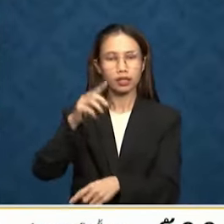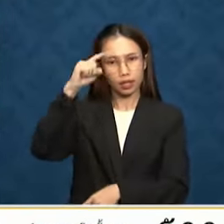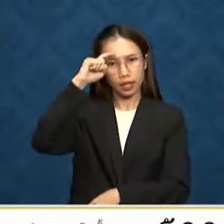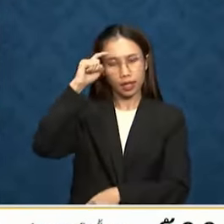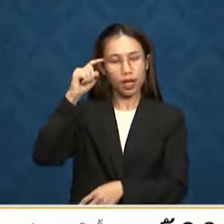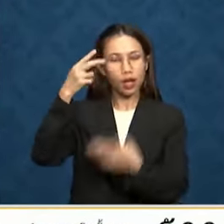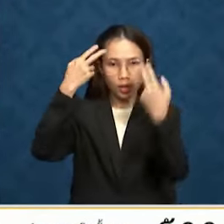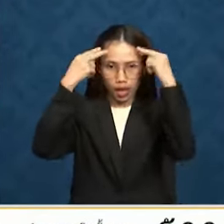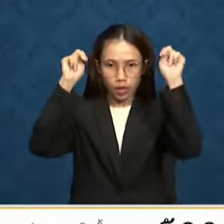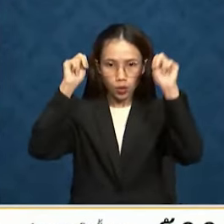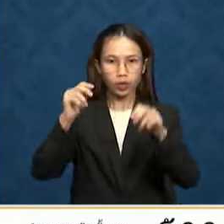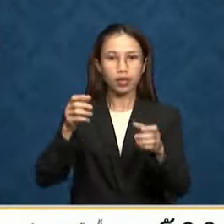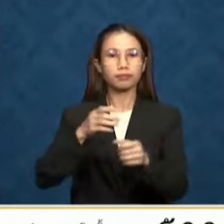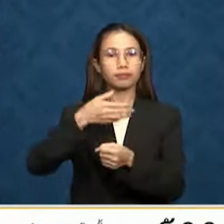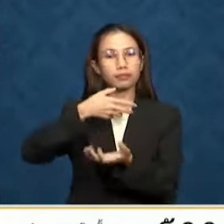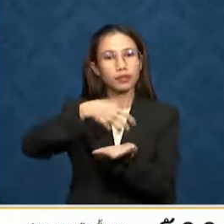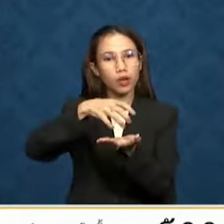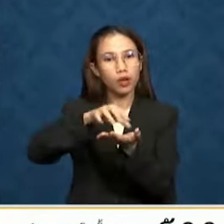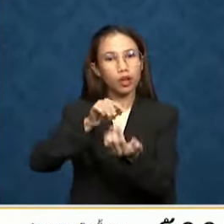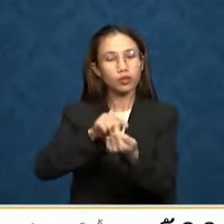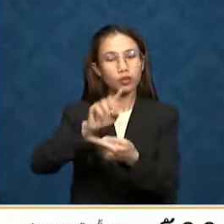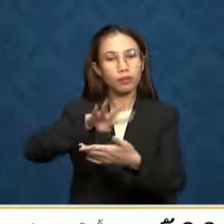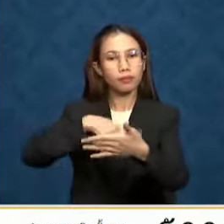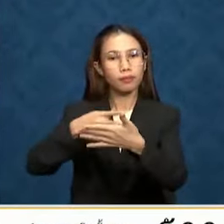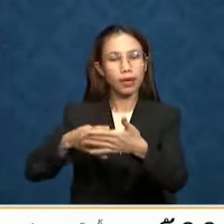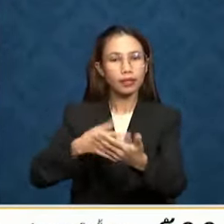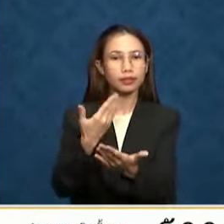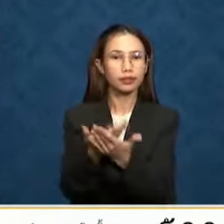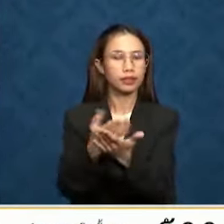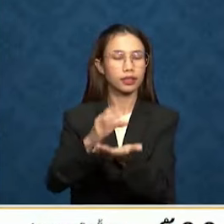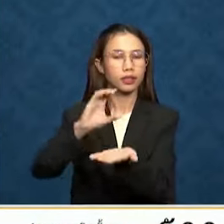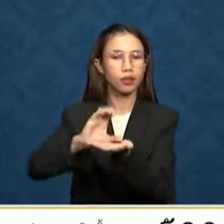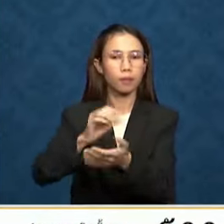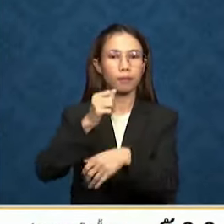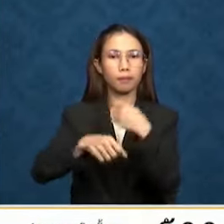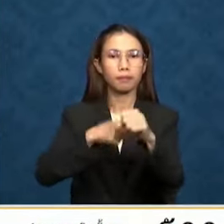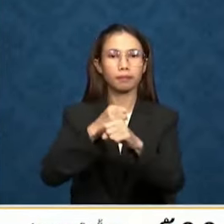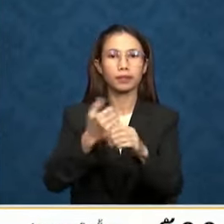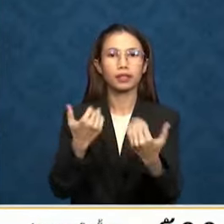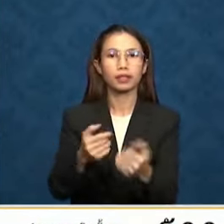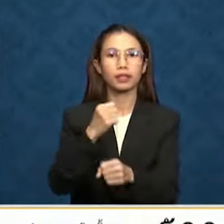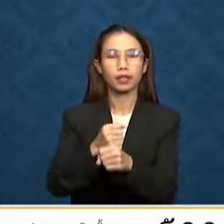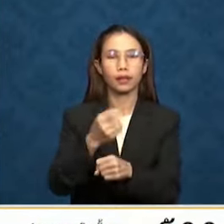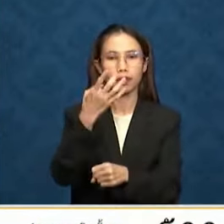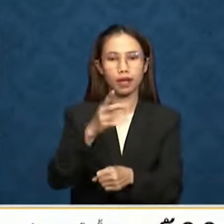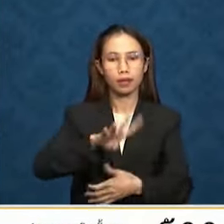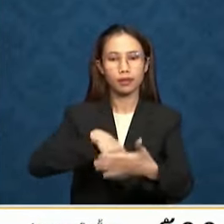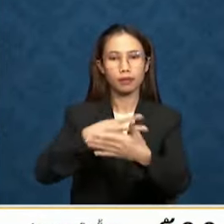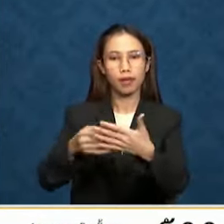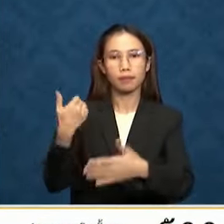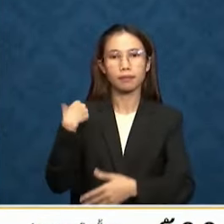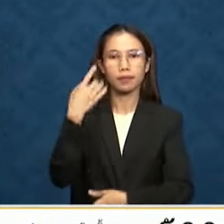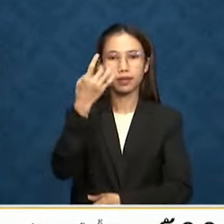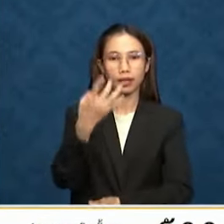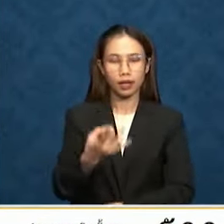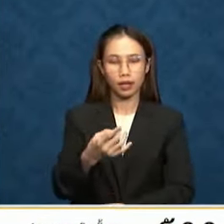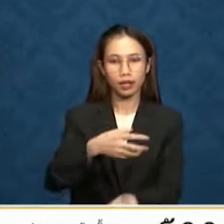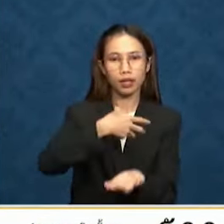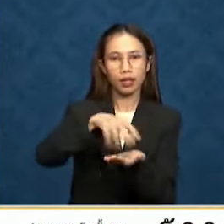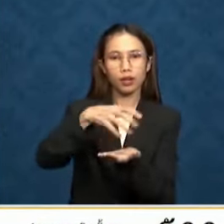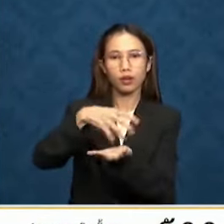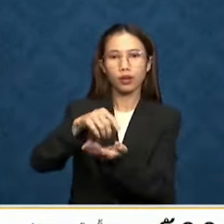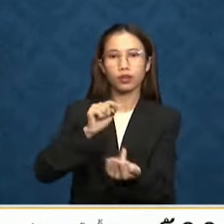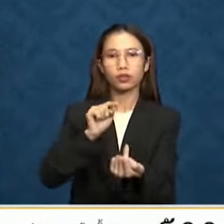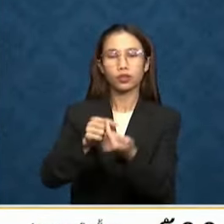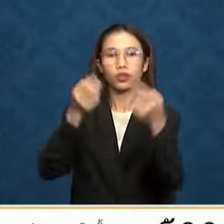การจัดสรรนะคะโดยที่บอกว่าปีนี้เนี่ยจะทำอะไรนโยบายอะไรบ้างนะคะแก่ข้าราชการ